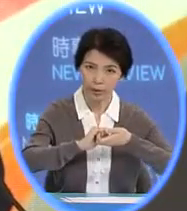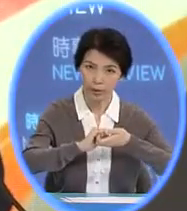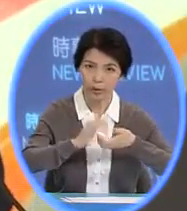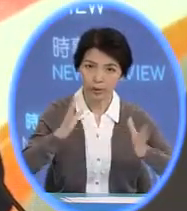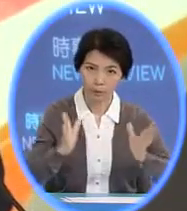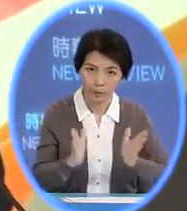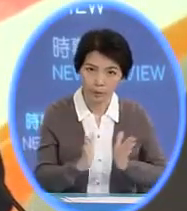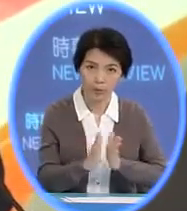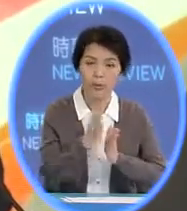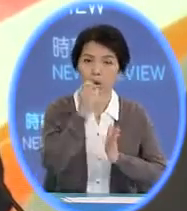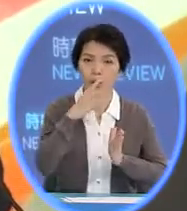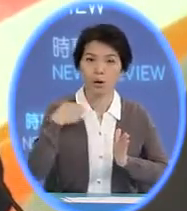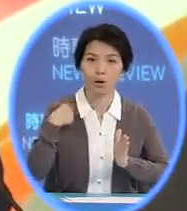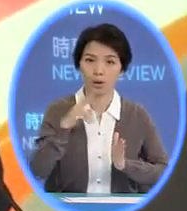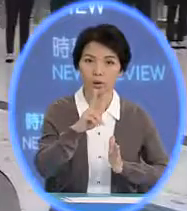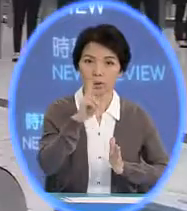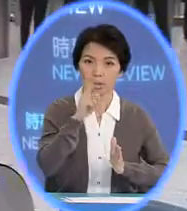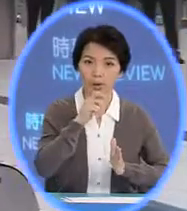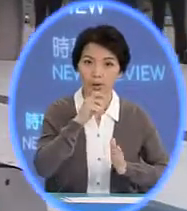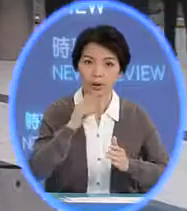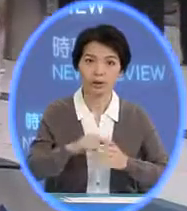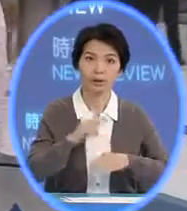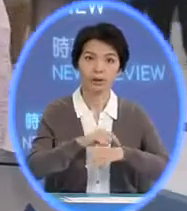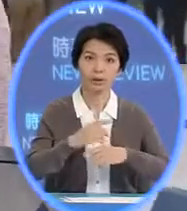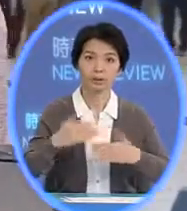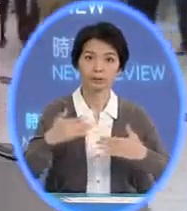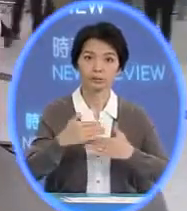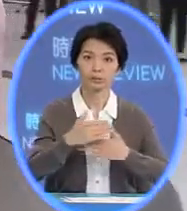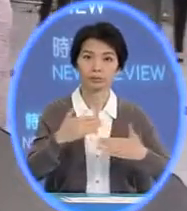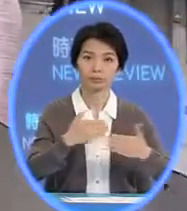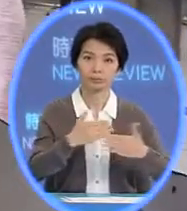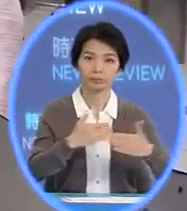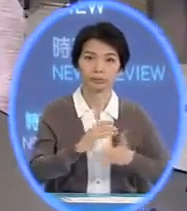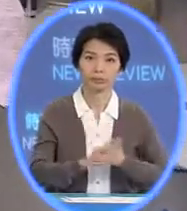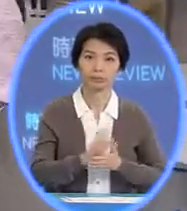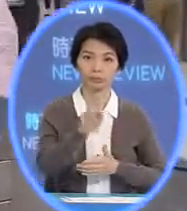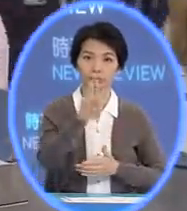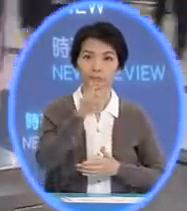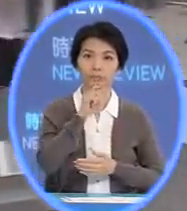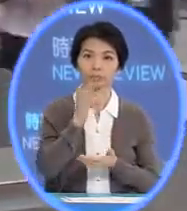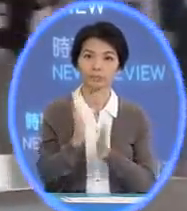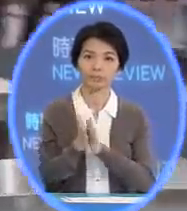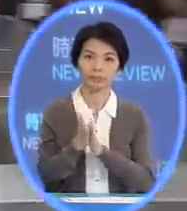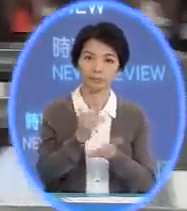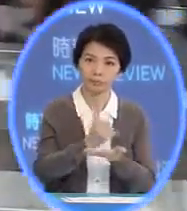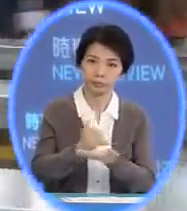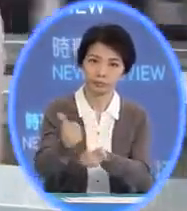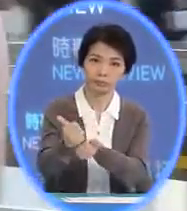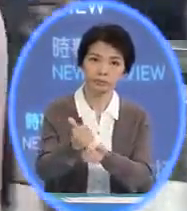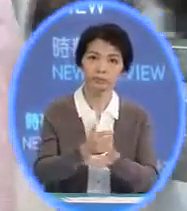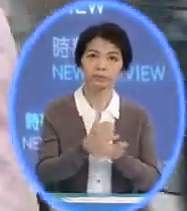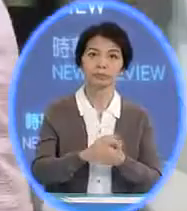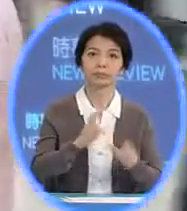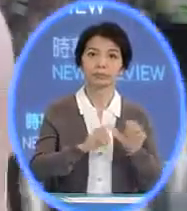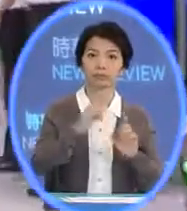了香港与内地的时空距离。 林郑月娥和马兴瑞连同一众嘉宾之后到西九龙站出